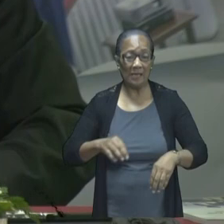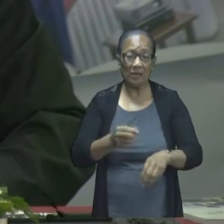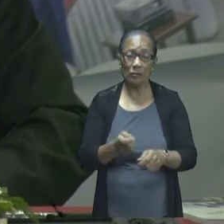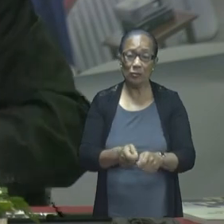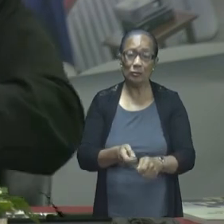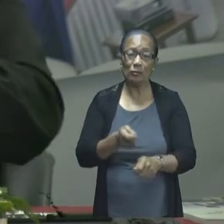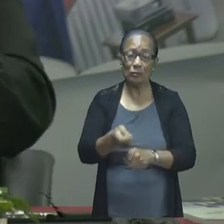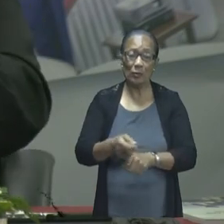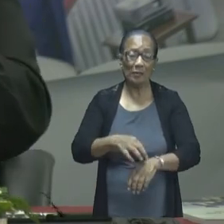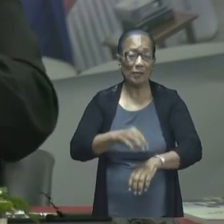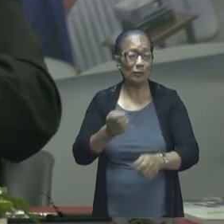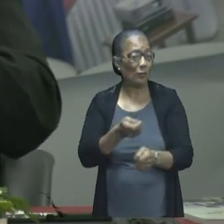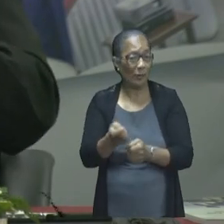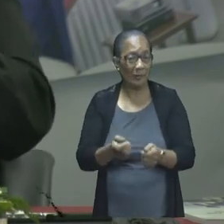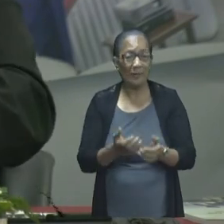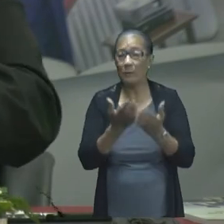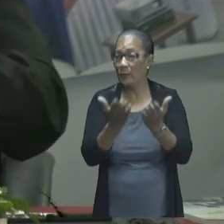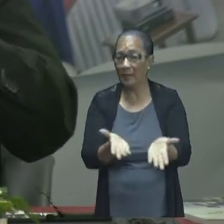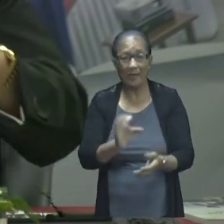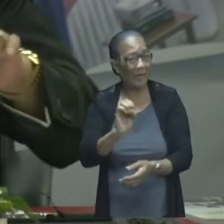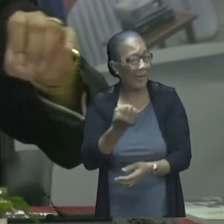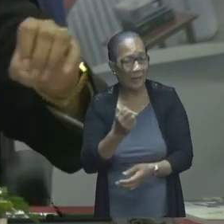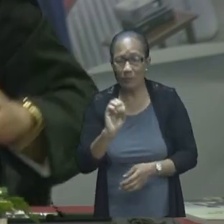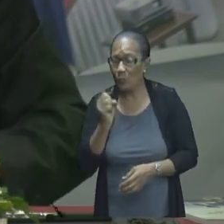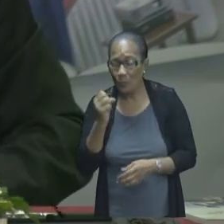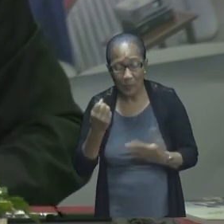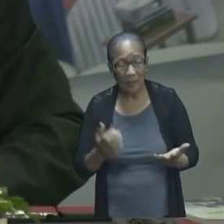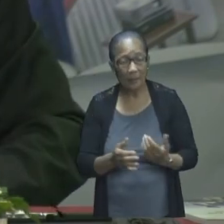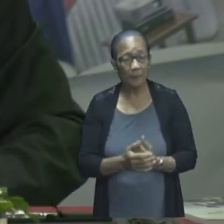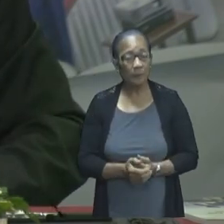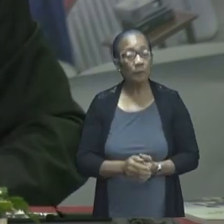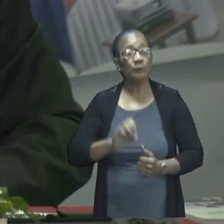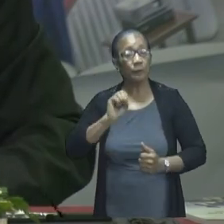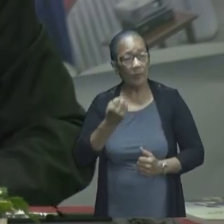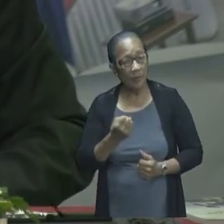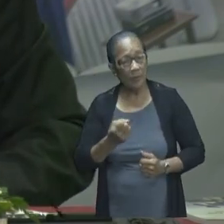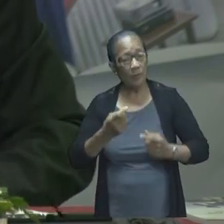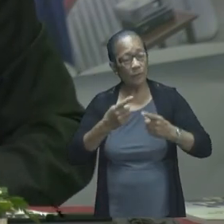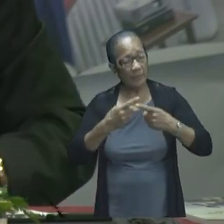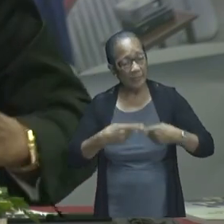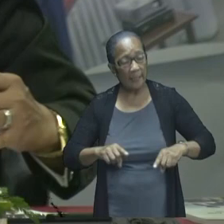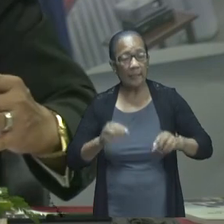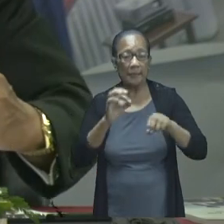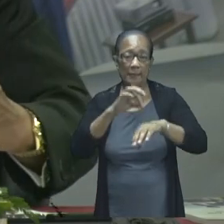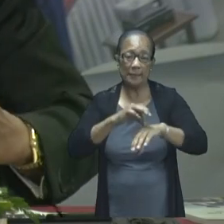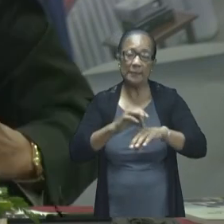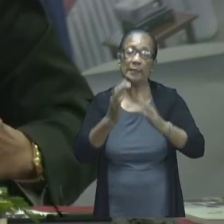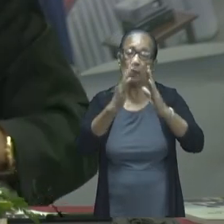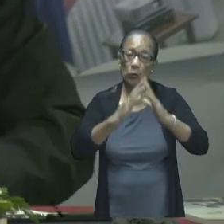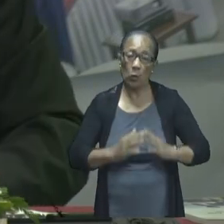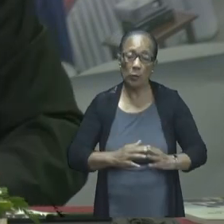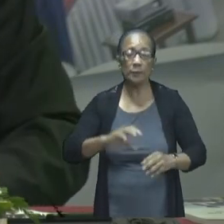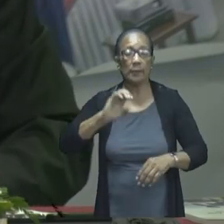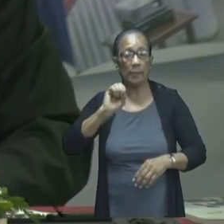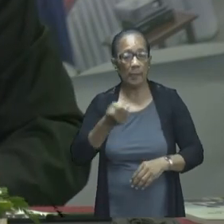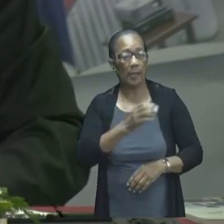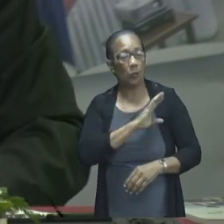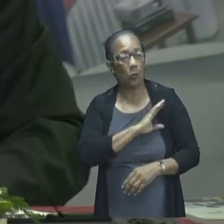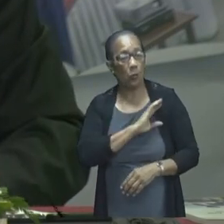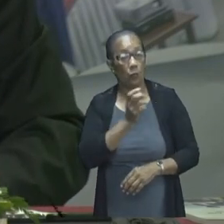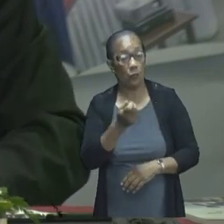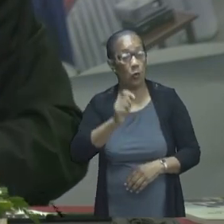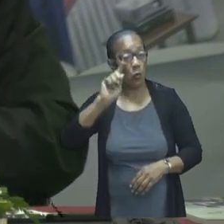opgevraagd maar alle noodzakelijke apparatuur wat nodig in de verschillende ziekenhuizen zodat we ook die aankopen snel kunnen